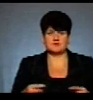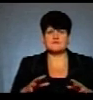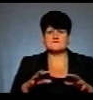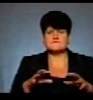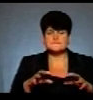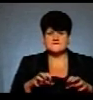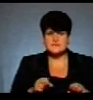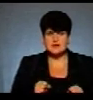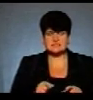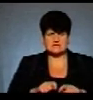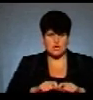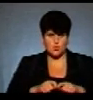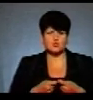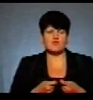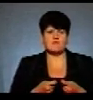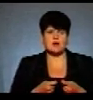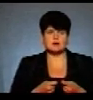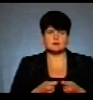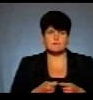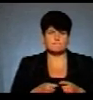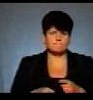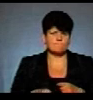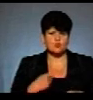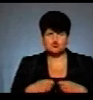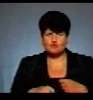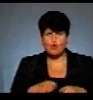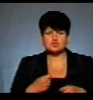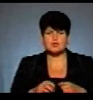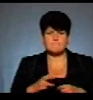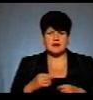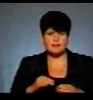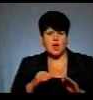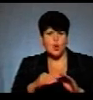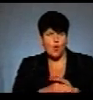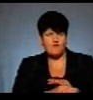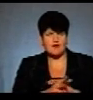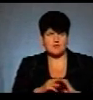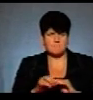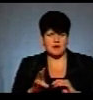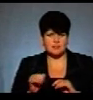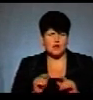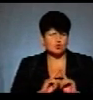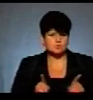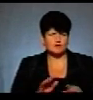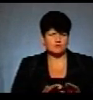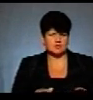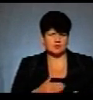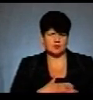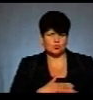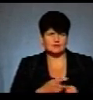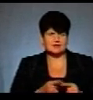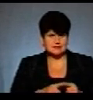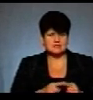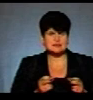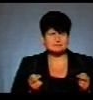власністю, це руйнування, пошкодження майна, це ховання майна, от особливо діти дуже люблять. Так? Тобто це